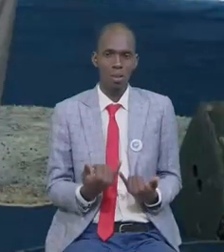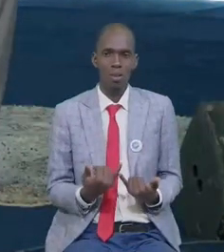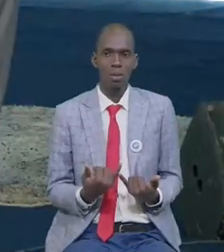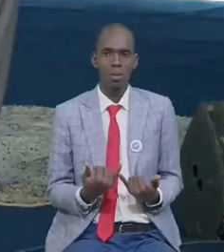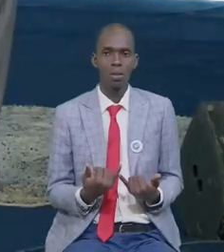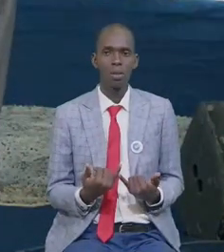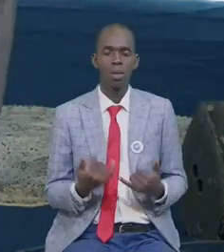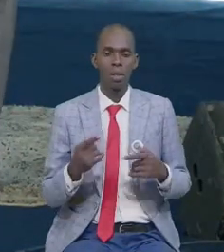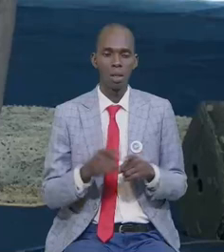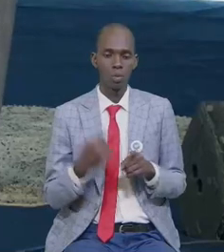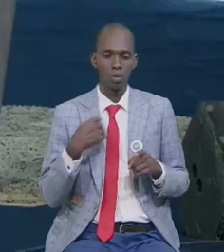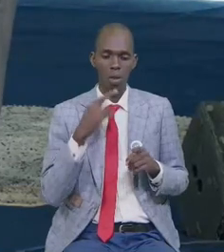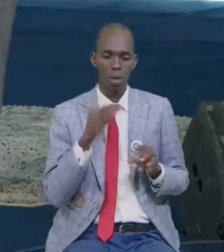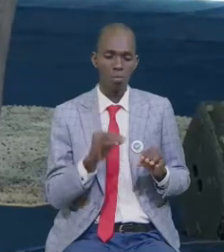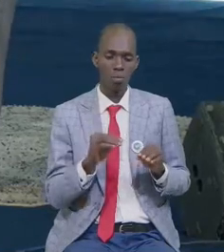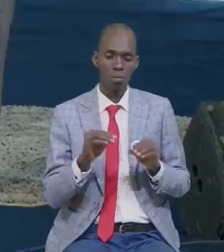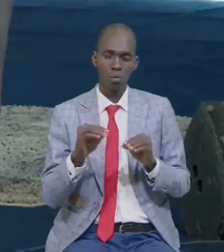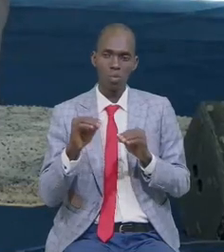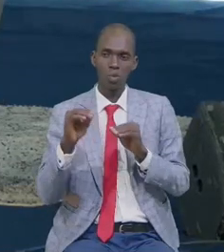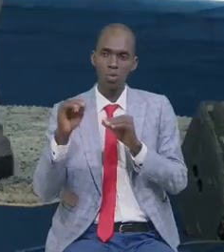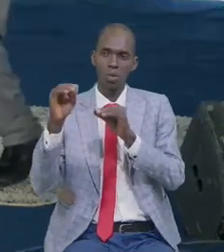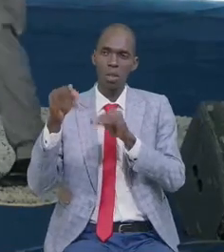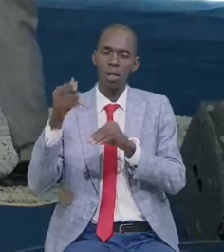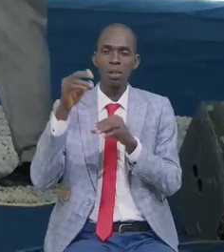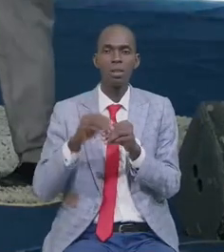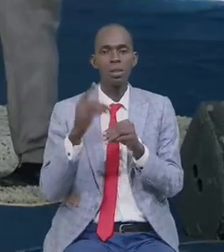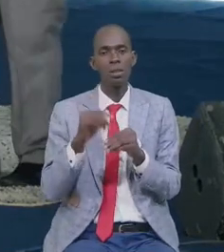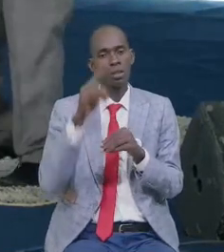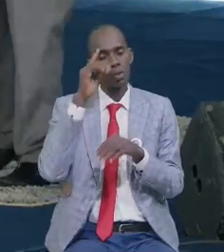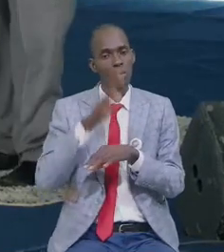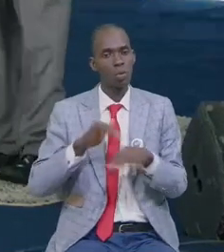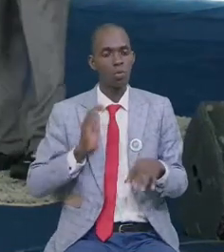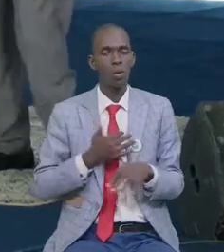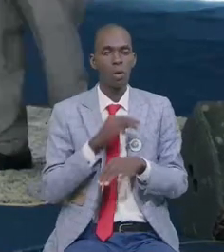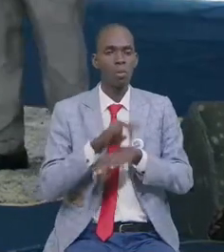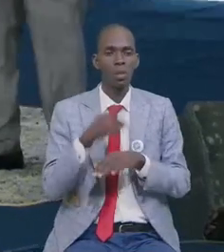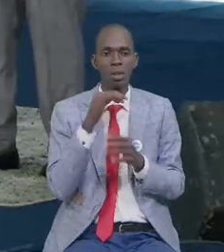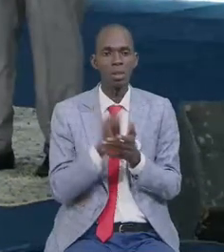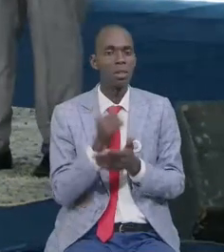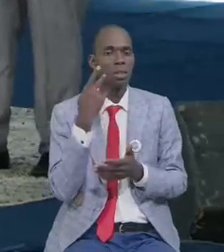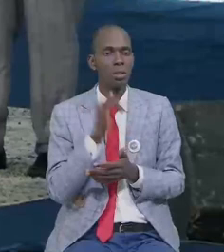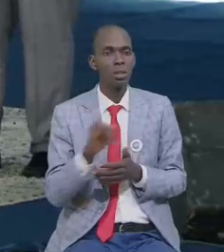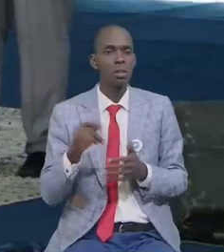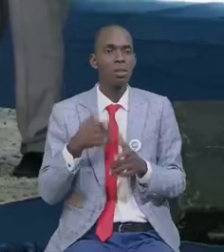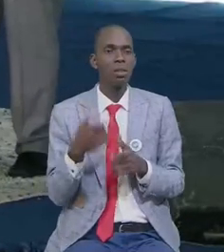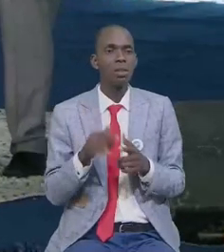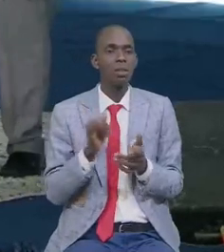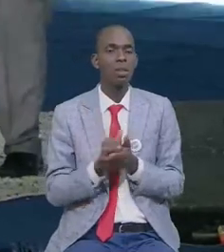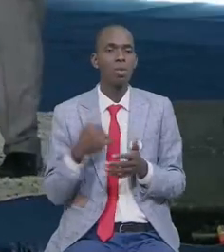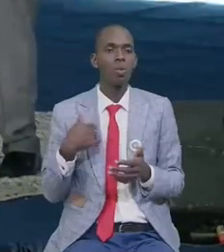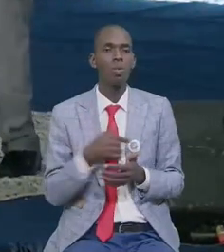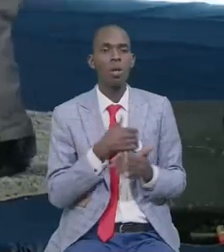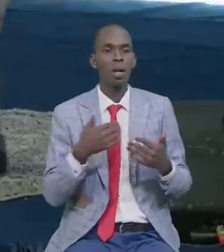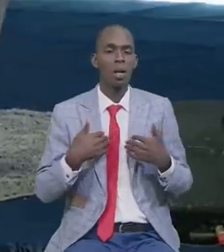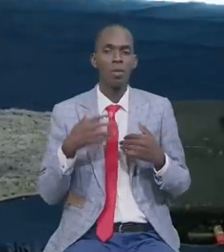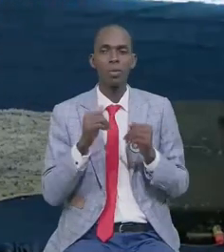comme nous avançons dans l'appel de notre ministère, il dit, ainsi, puisque nous avons un grand souverain